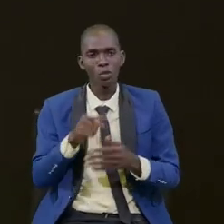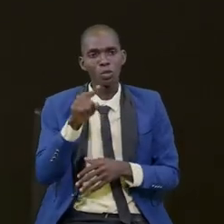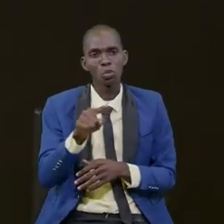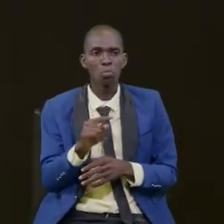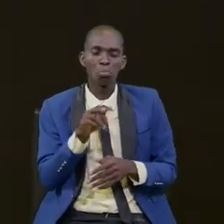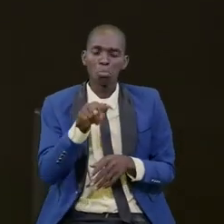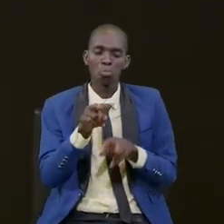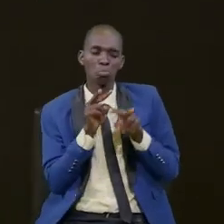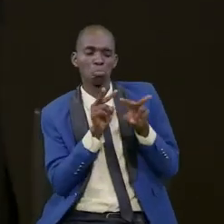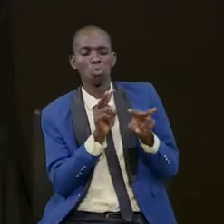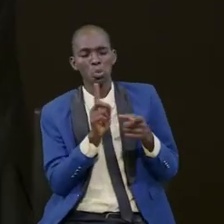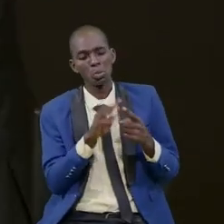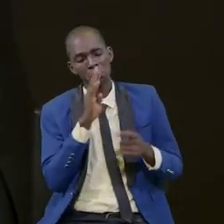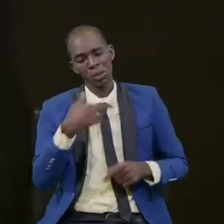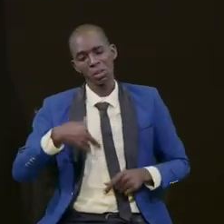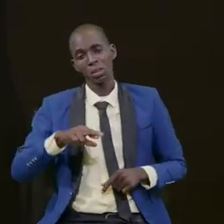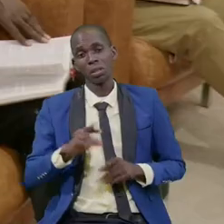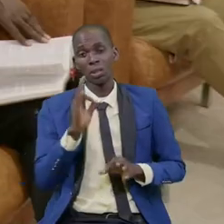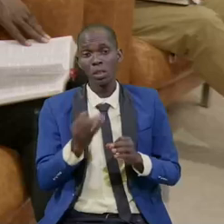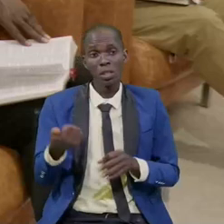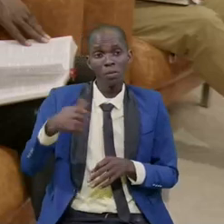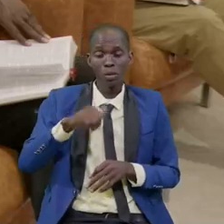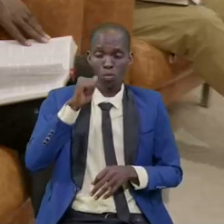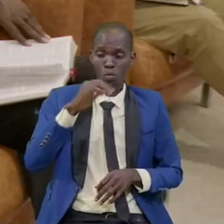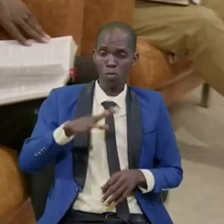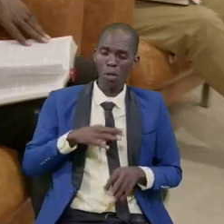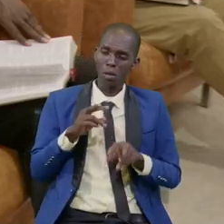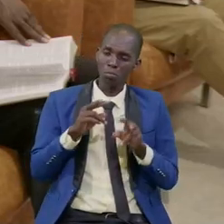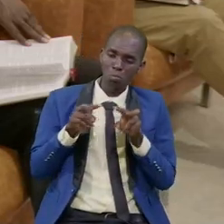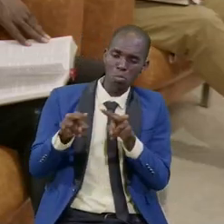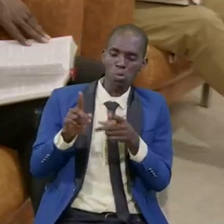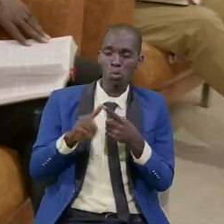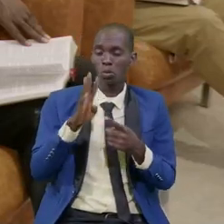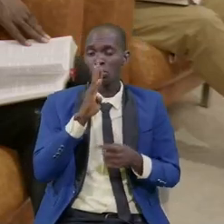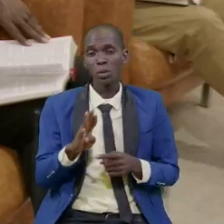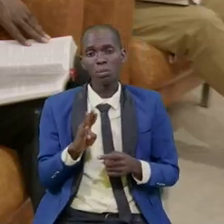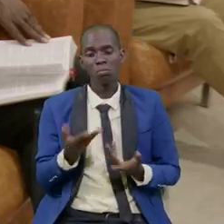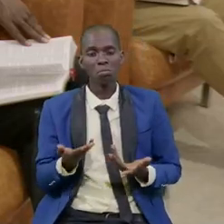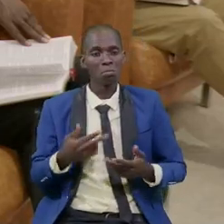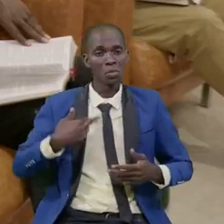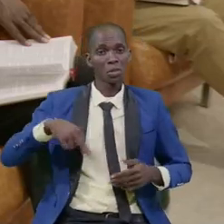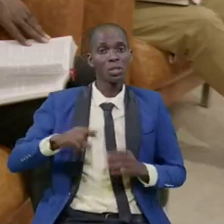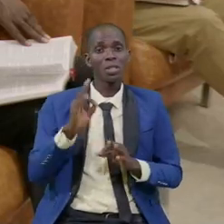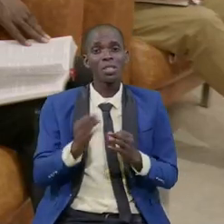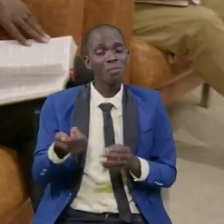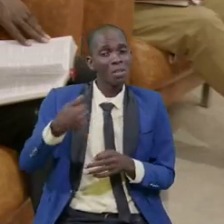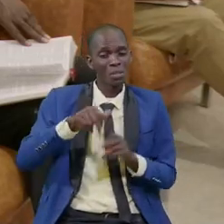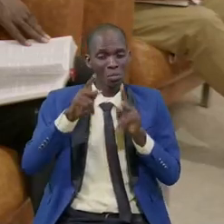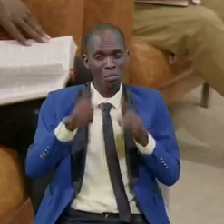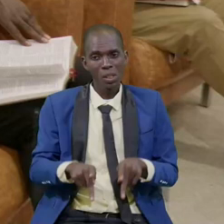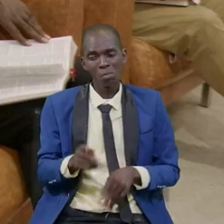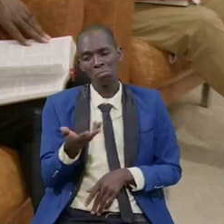religieux, si une femme parmi vous croit être religieuse, si une personne parmi